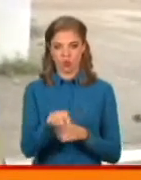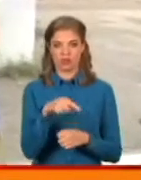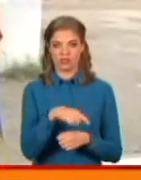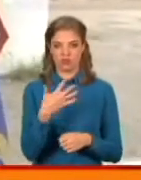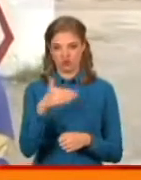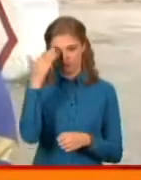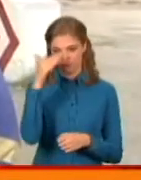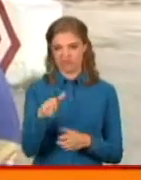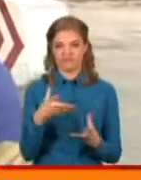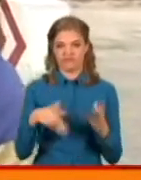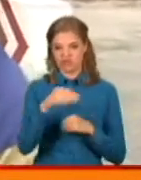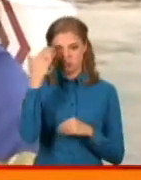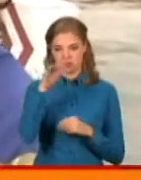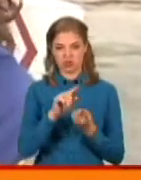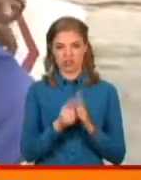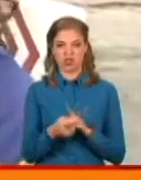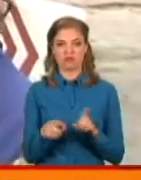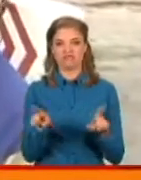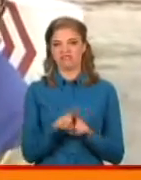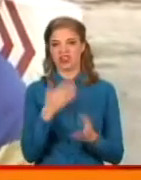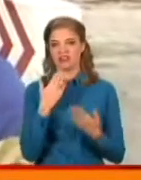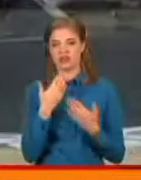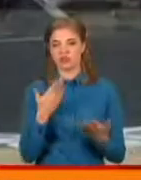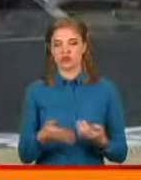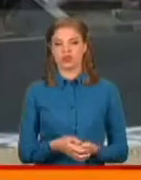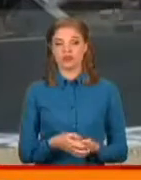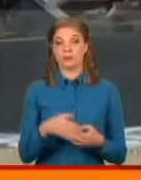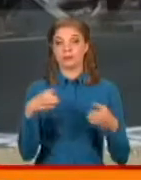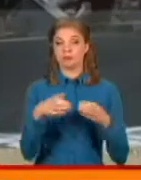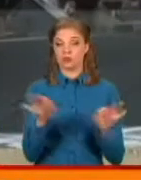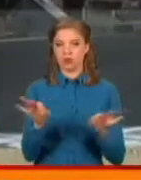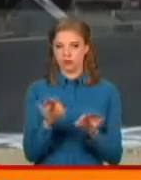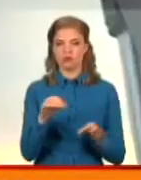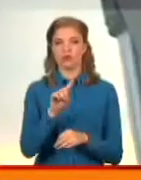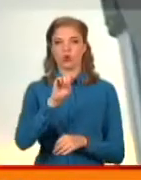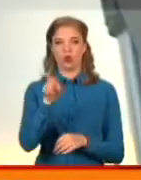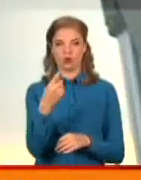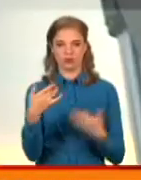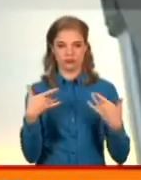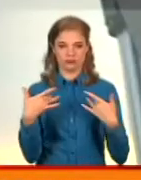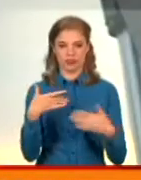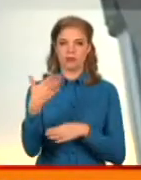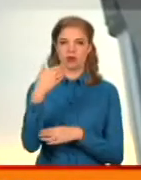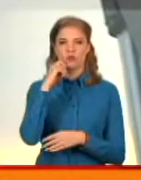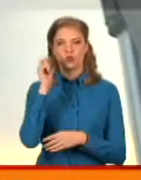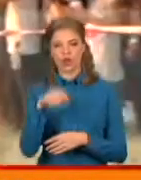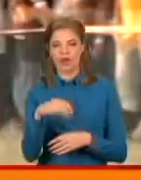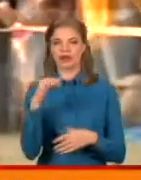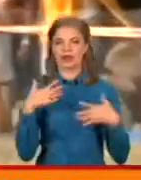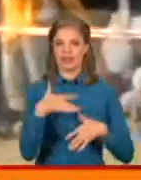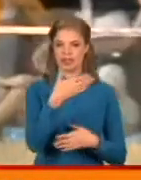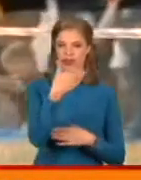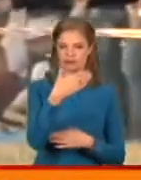нерідний став. Все чуже стало. Таке відношення. «Бумбокс» грає годинний сет. Прапори України та Автономної Республіки